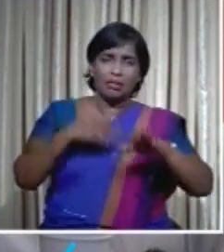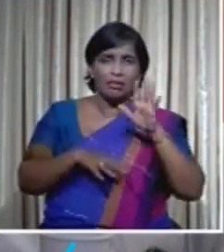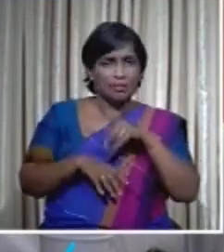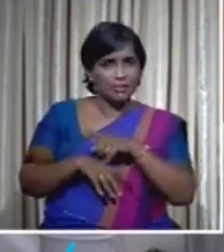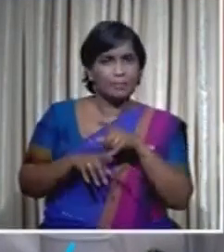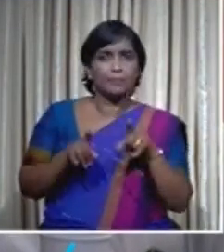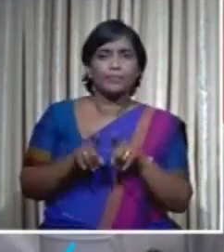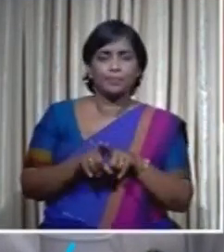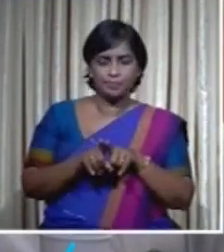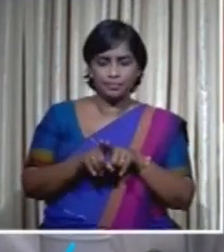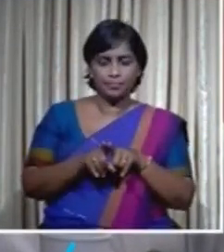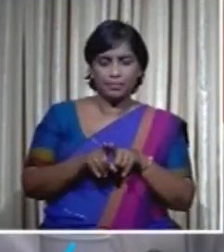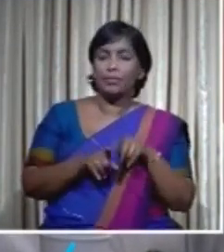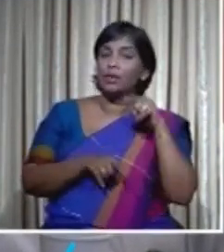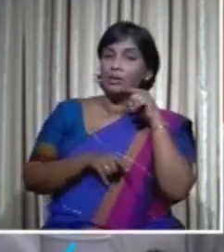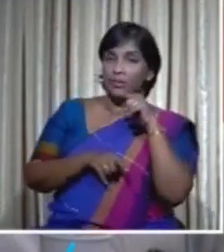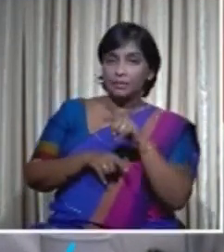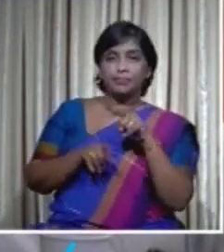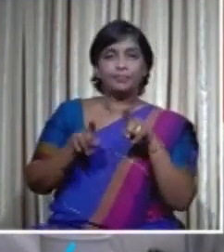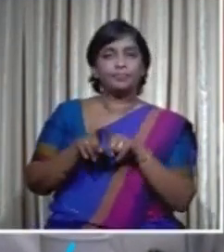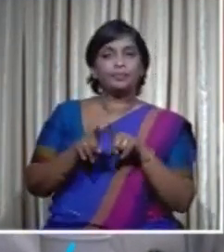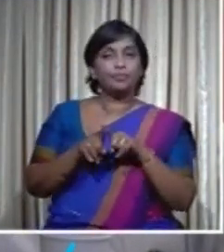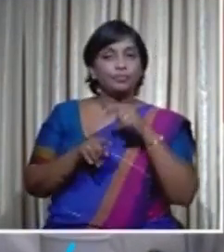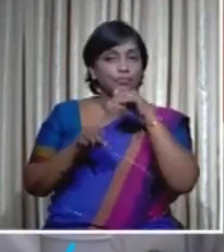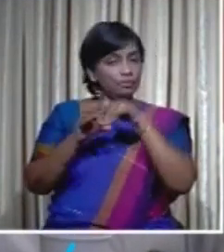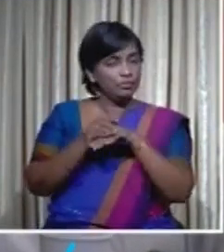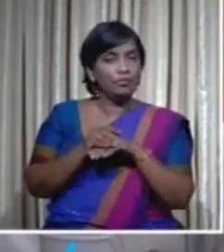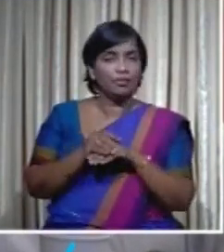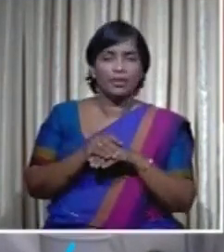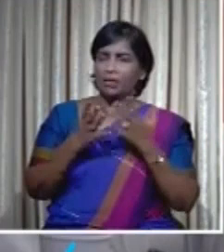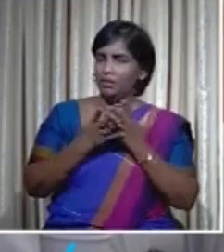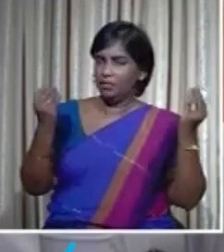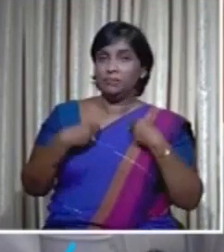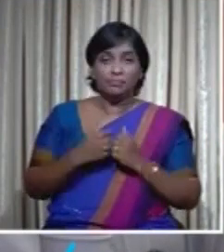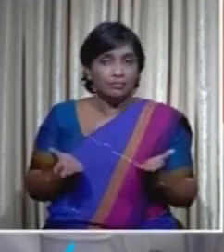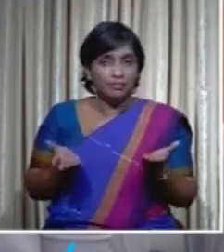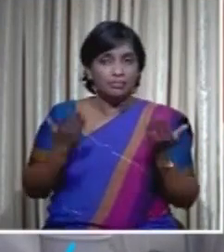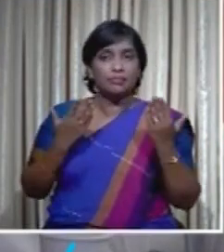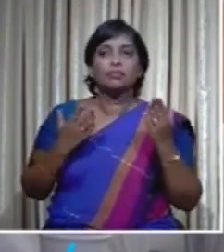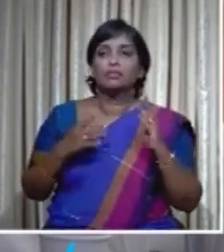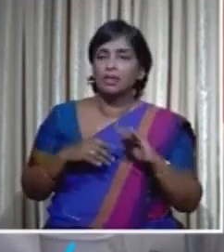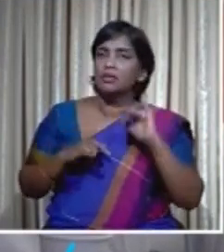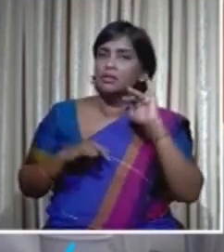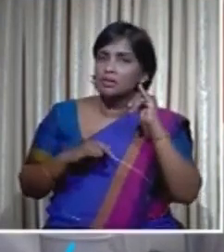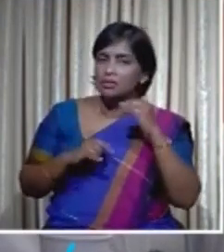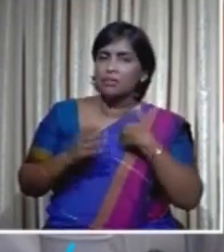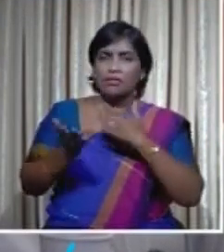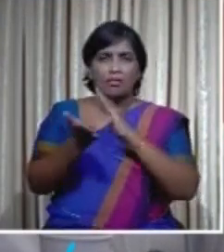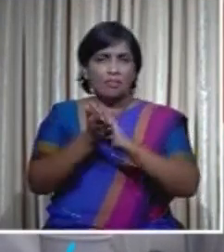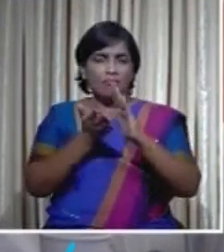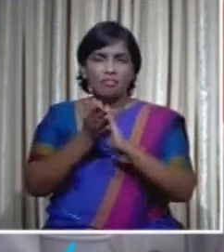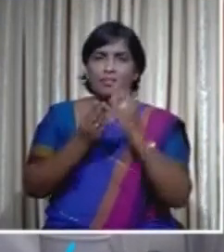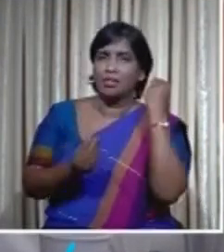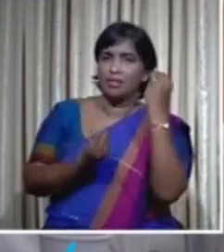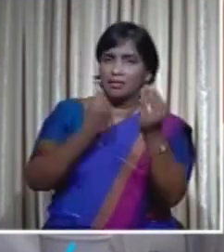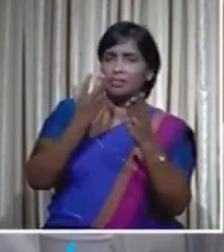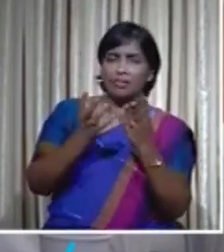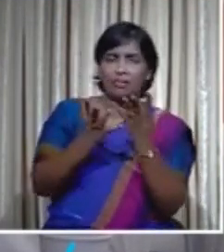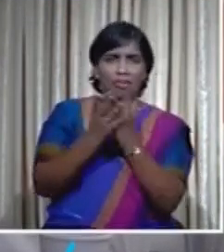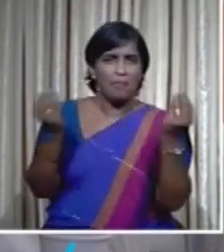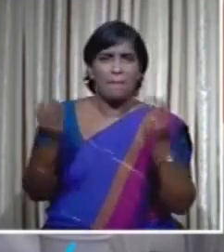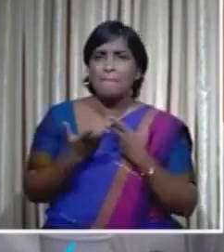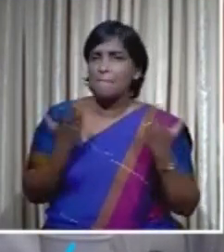அவர்கள் அதிலிருந்து மீண்டு வருவதற்கான ஒரு வடிகாலான இந்த வணக்க முறைகளை நீங்கள் தடுப்பதன் மூலம் இனத்தை அடையப் போகிறீர்கள். அன்புக்குரிய சிங்கள மக்கள் கூட